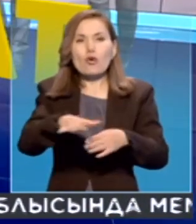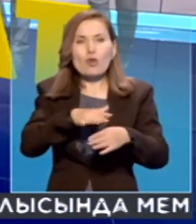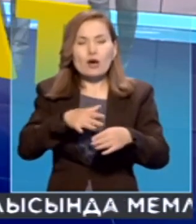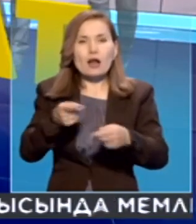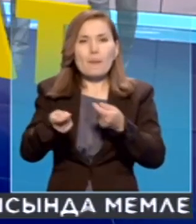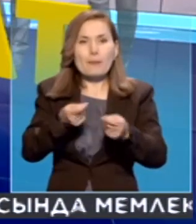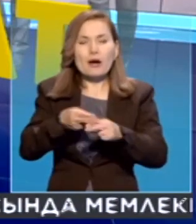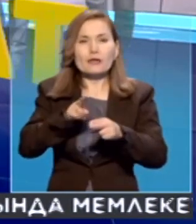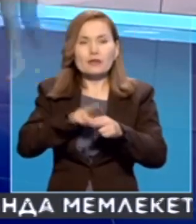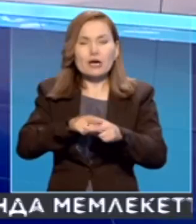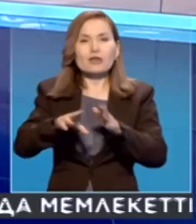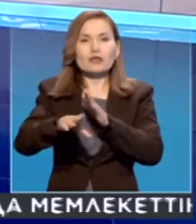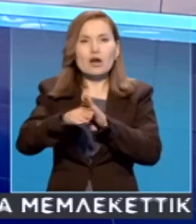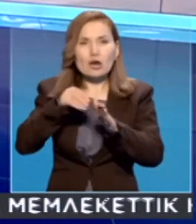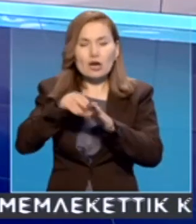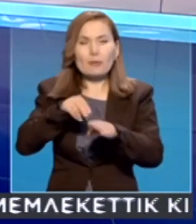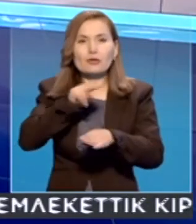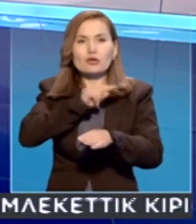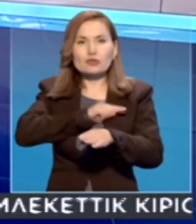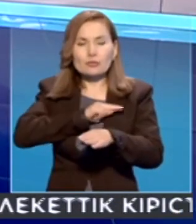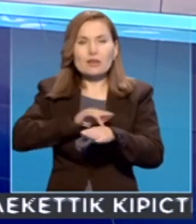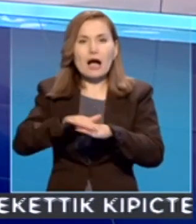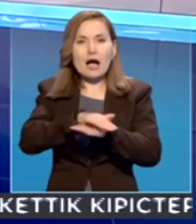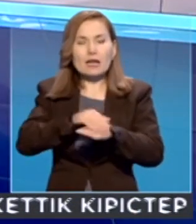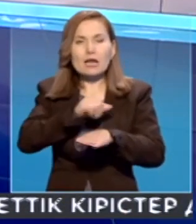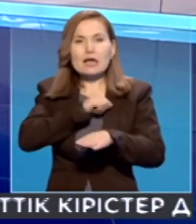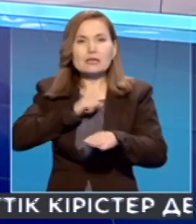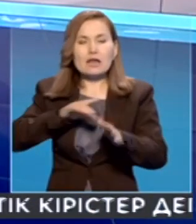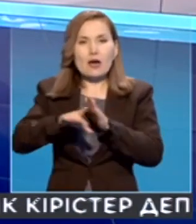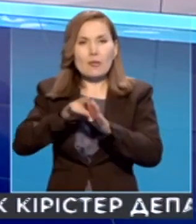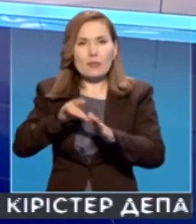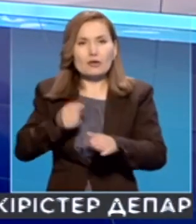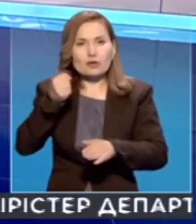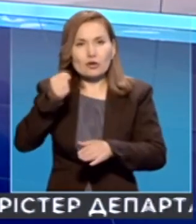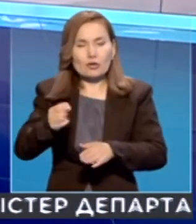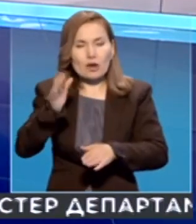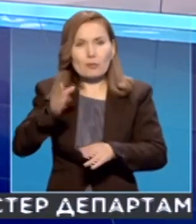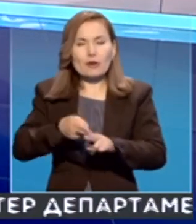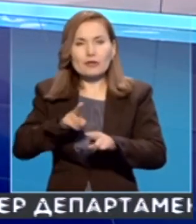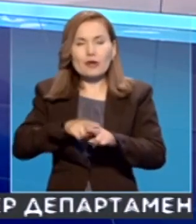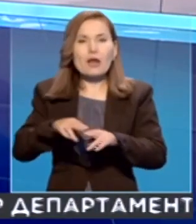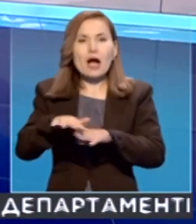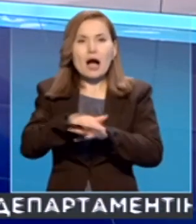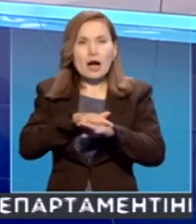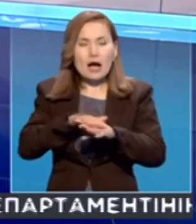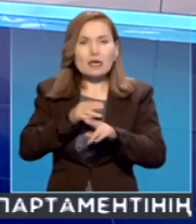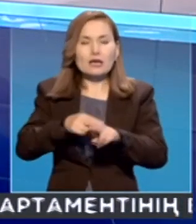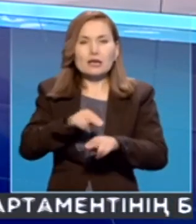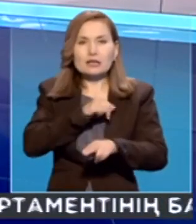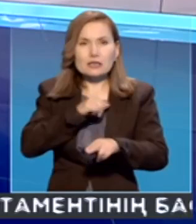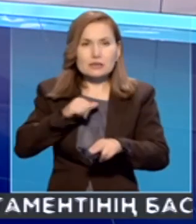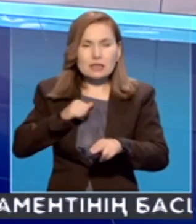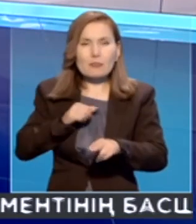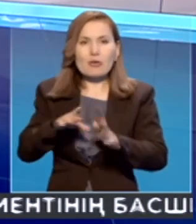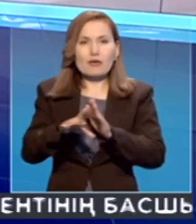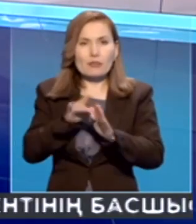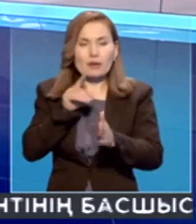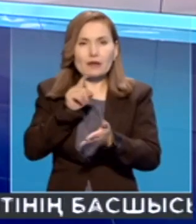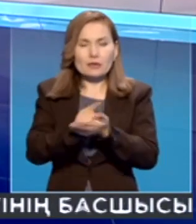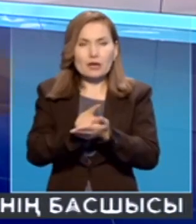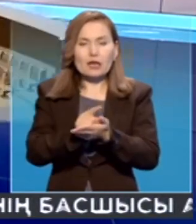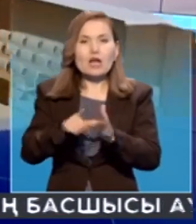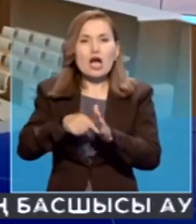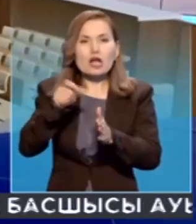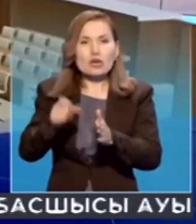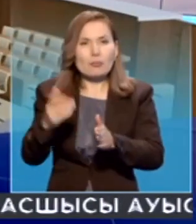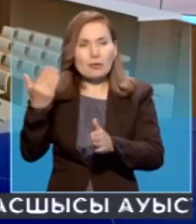жанама сайлау арқылы қызметке келеді, мәжілісте аралас сайлау жүйесі бойынша сайланады, халық тең және төте сайлау өткізеді. Депутаттар саны